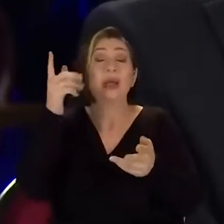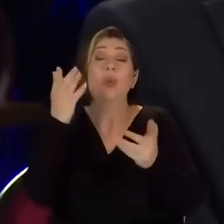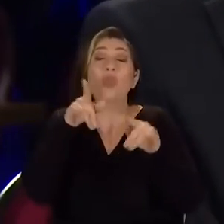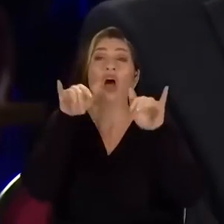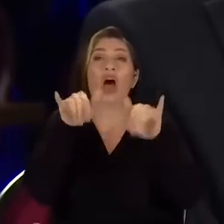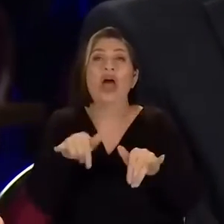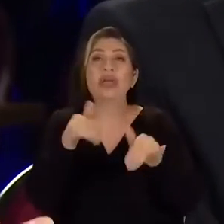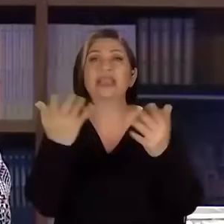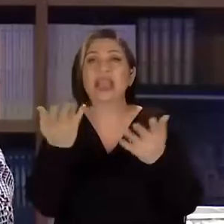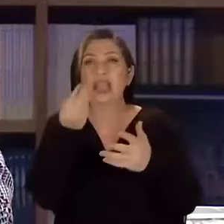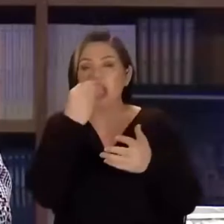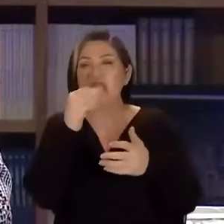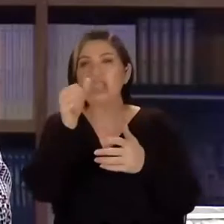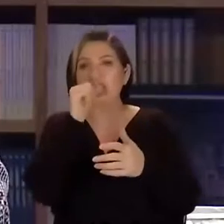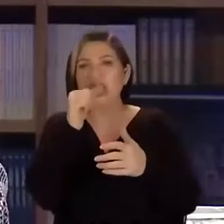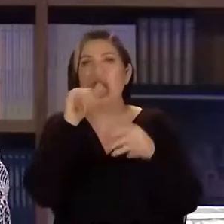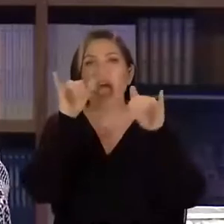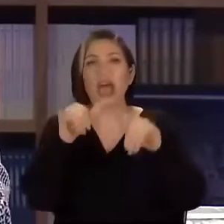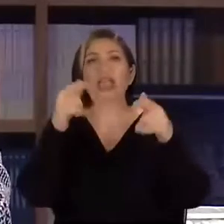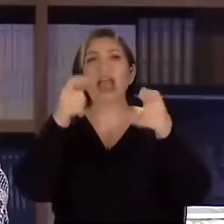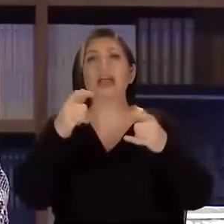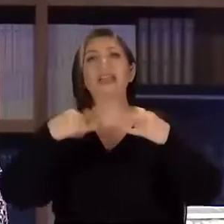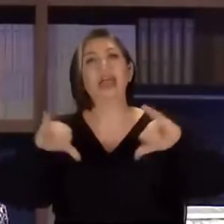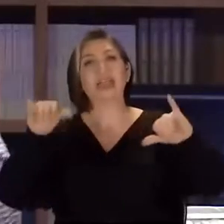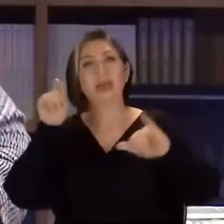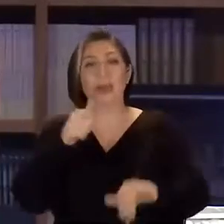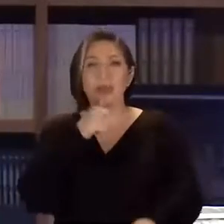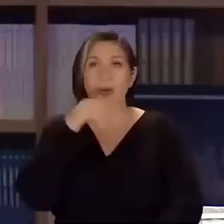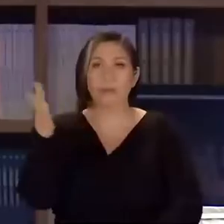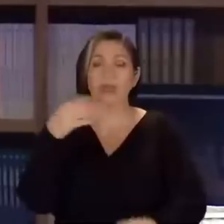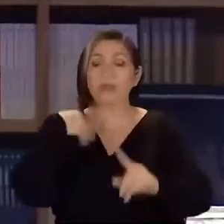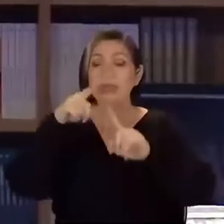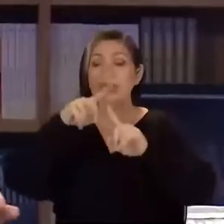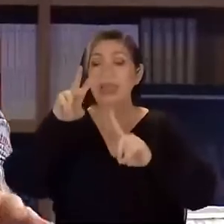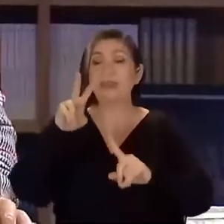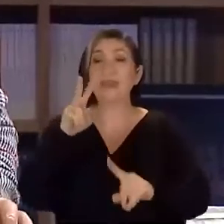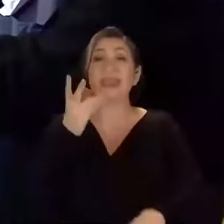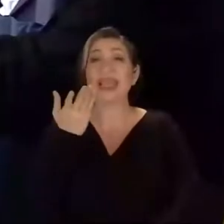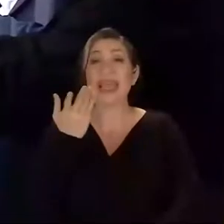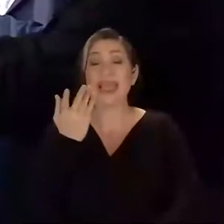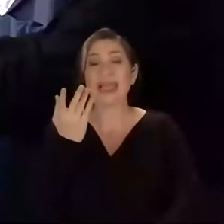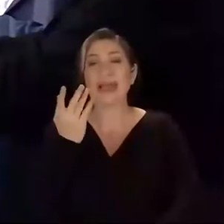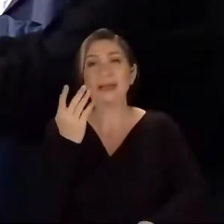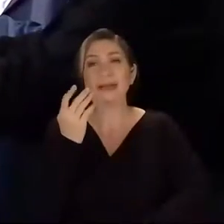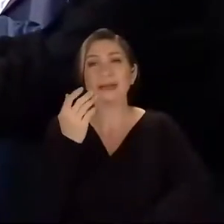yani aynı şeyleri yiyen, içen, aynı yerlerde tatil şimdi... yapan adamlar. Bizim televizyoncukla şeyi benziyor.